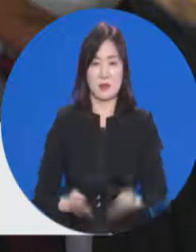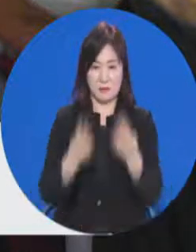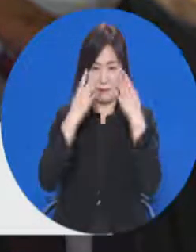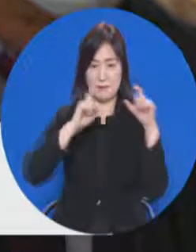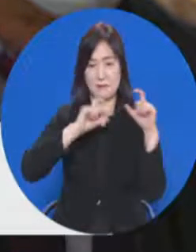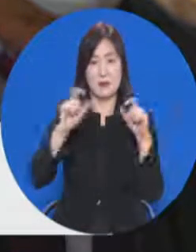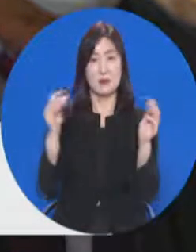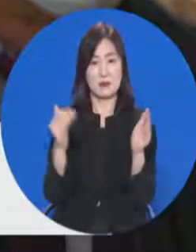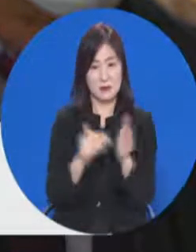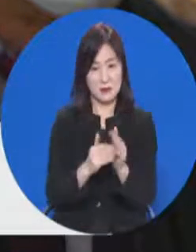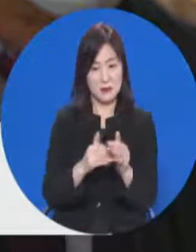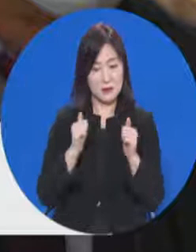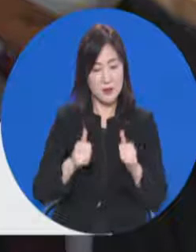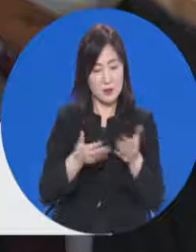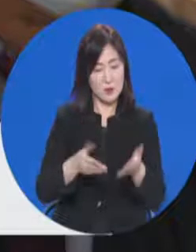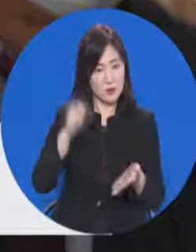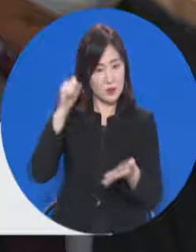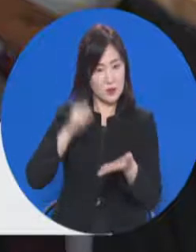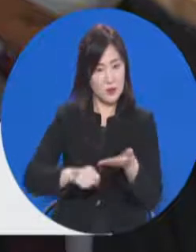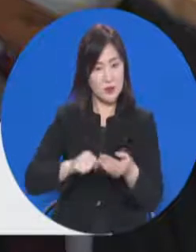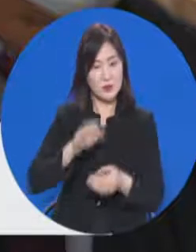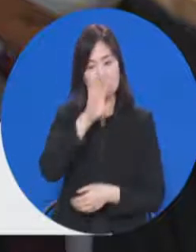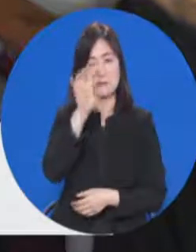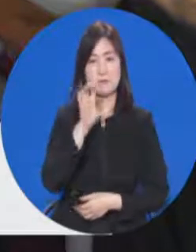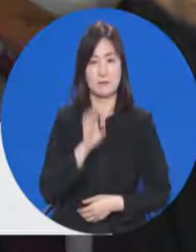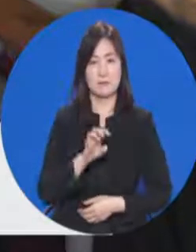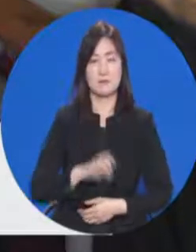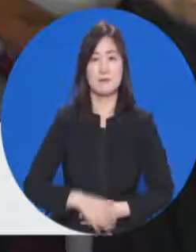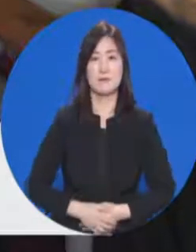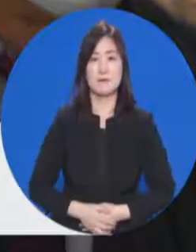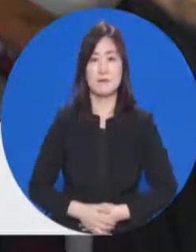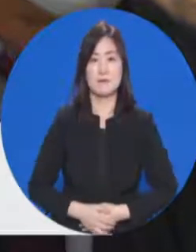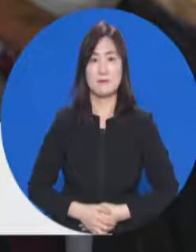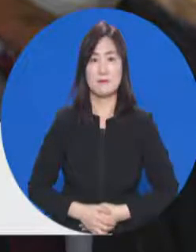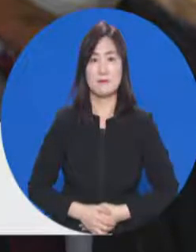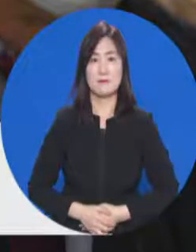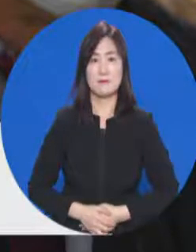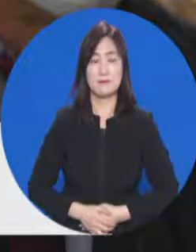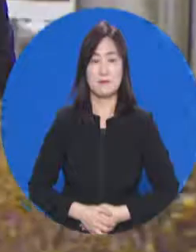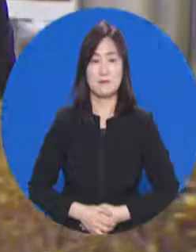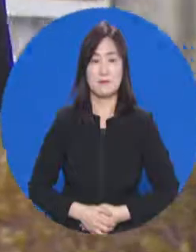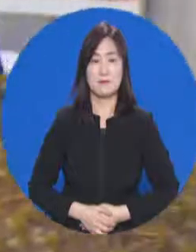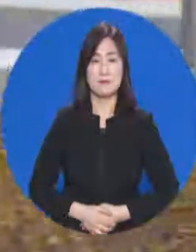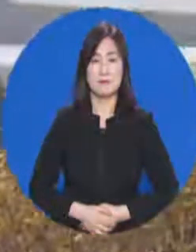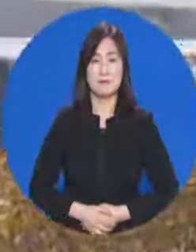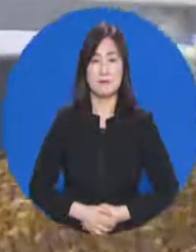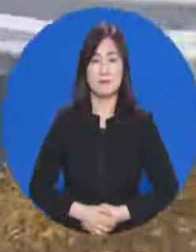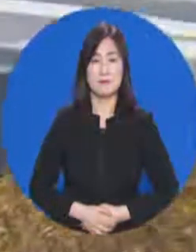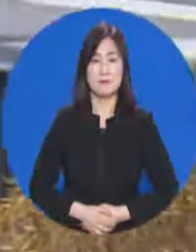구형했는데요. 재판부가 어떤 결정을 내릴지 주목됩니다. 조희원 기자입니다.